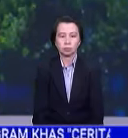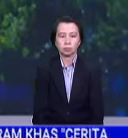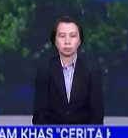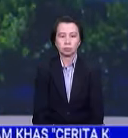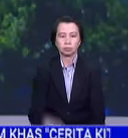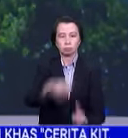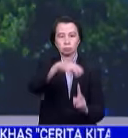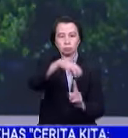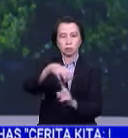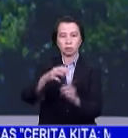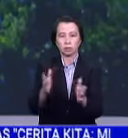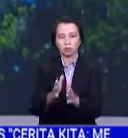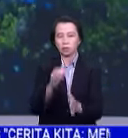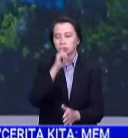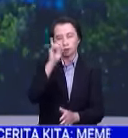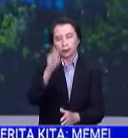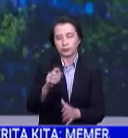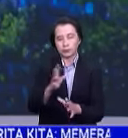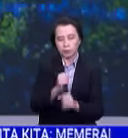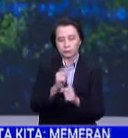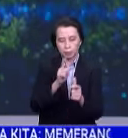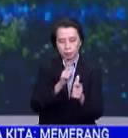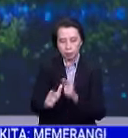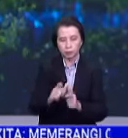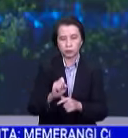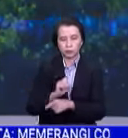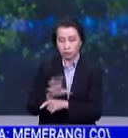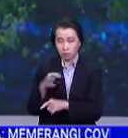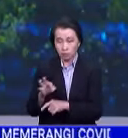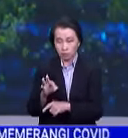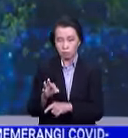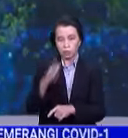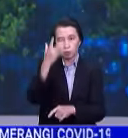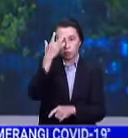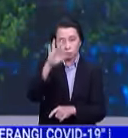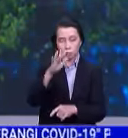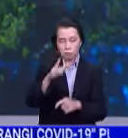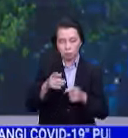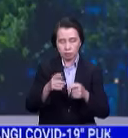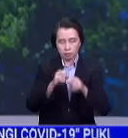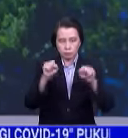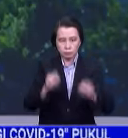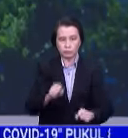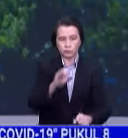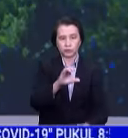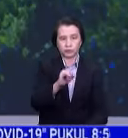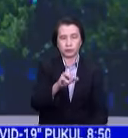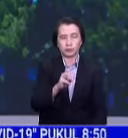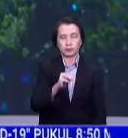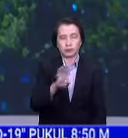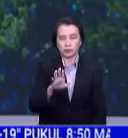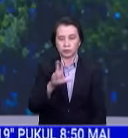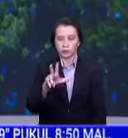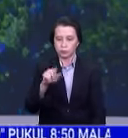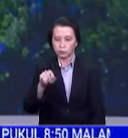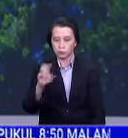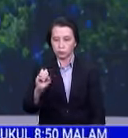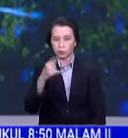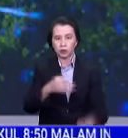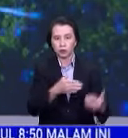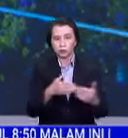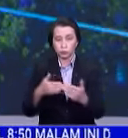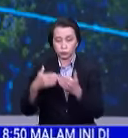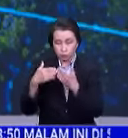Penjaja kecil tidak perlu mendapatkan kelulusan melalui COVID-19 Intelligent Management System CIMS 3.0 untuk